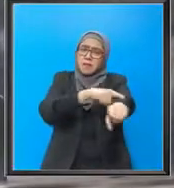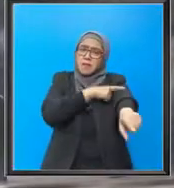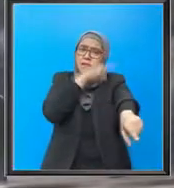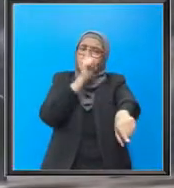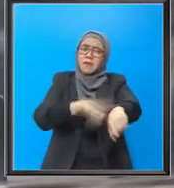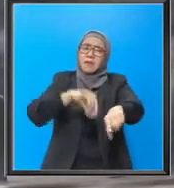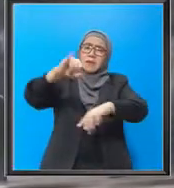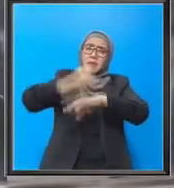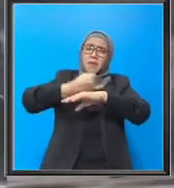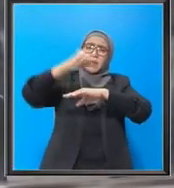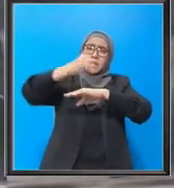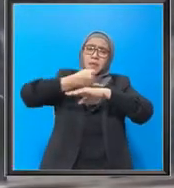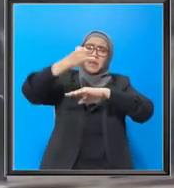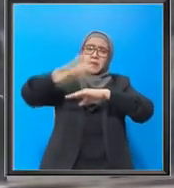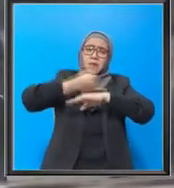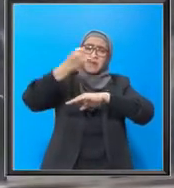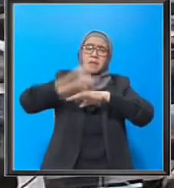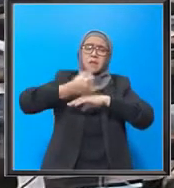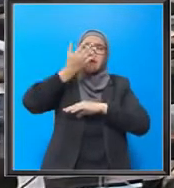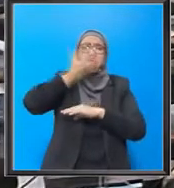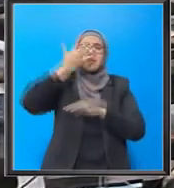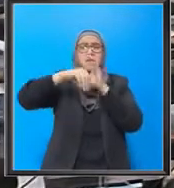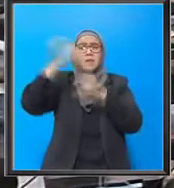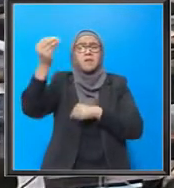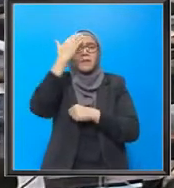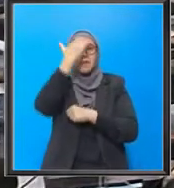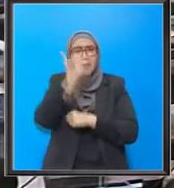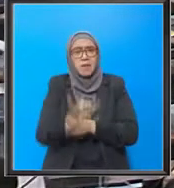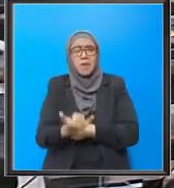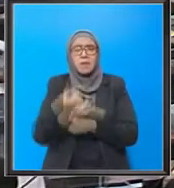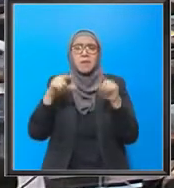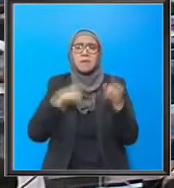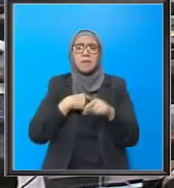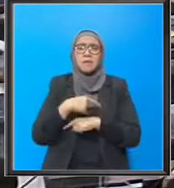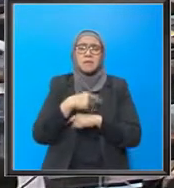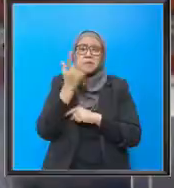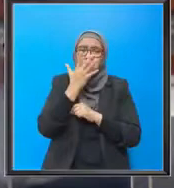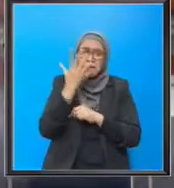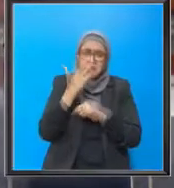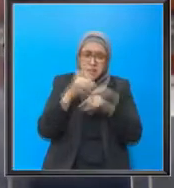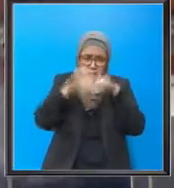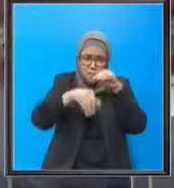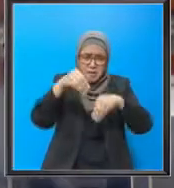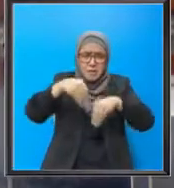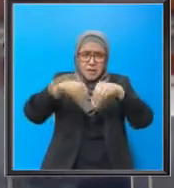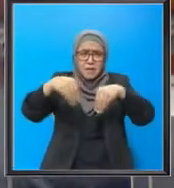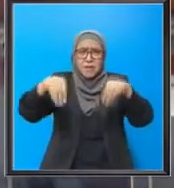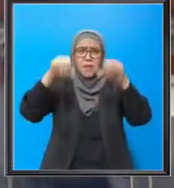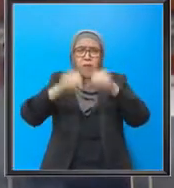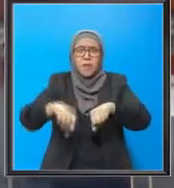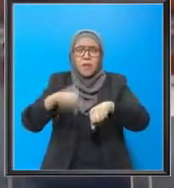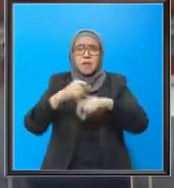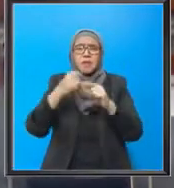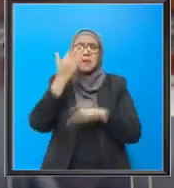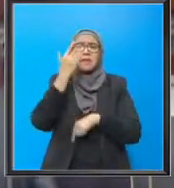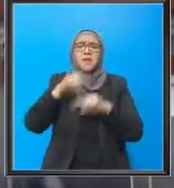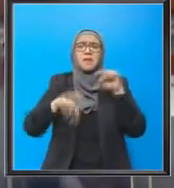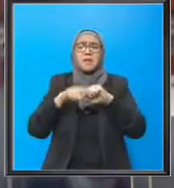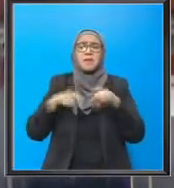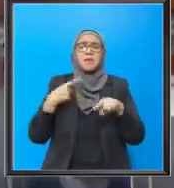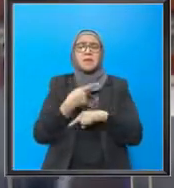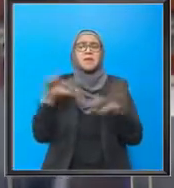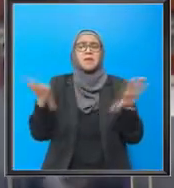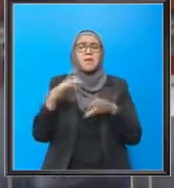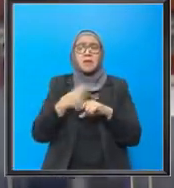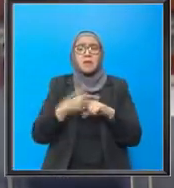acili diperluas jadi kena Pocil yang boleh kita tanam tak boleh kita buat dan masalah orang kampung hal ini kerana